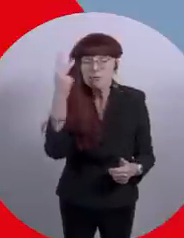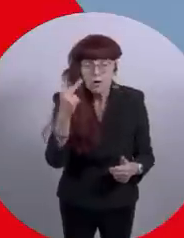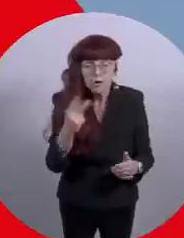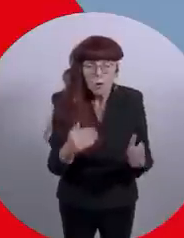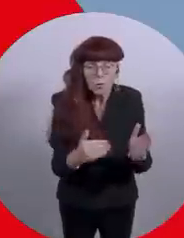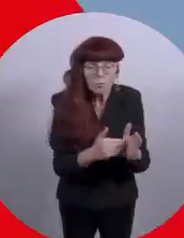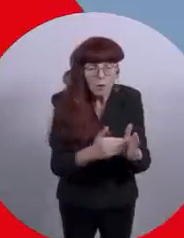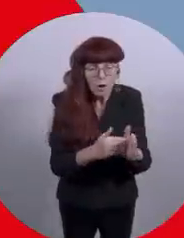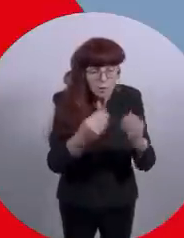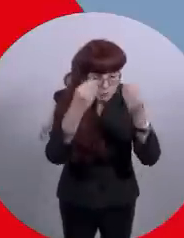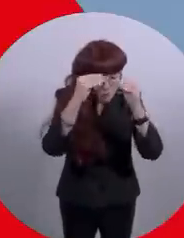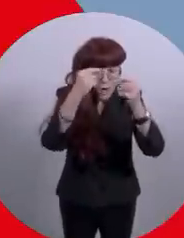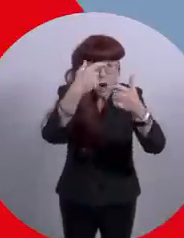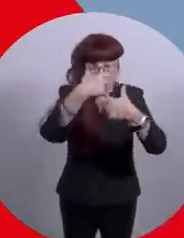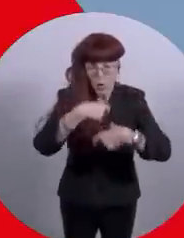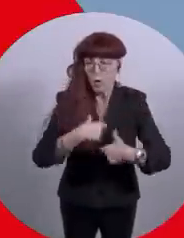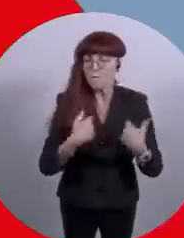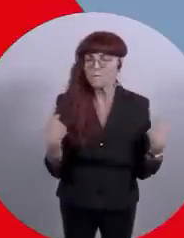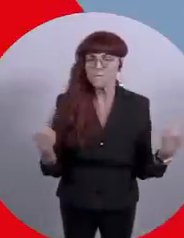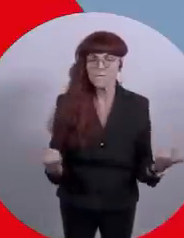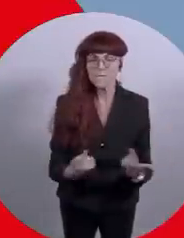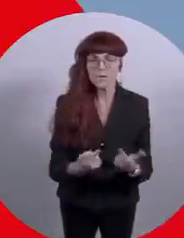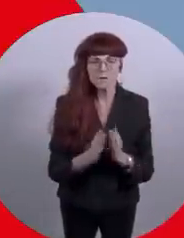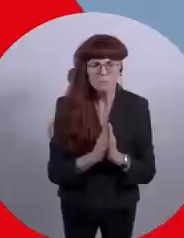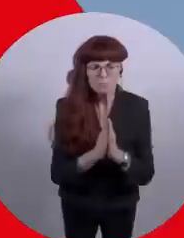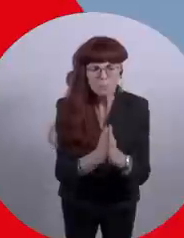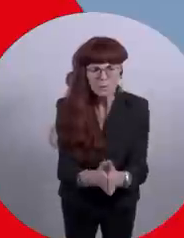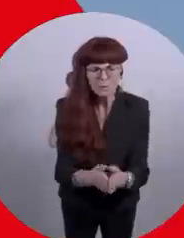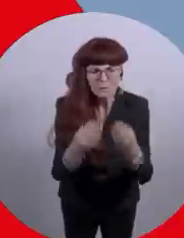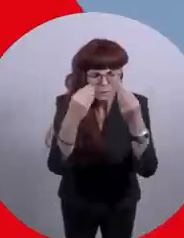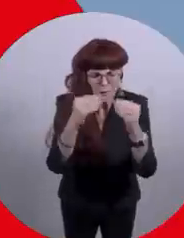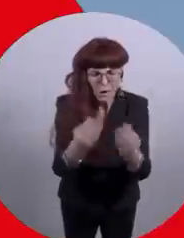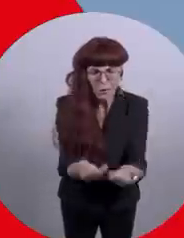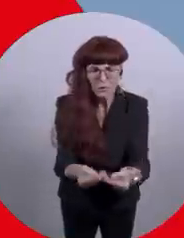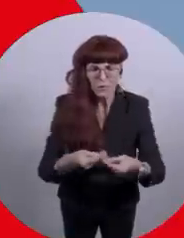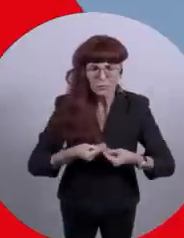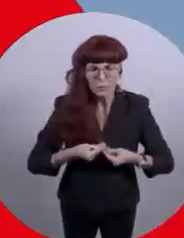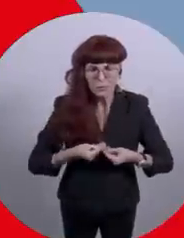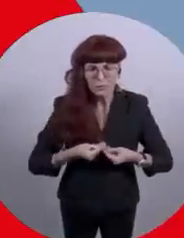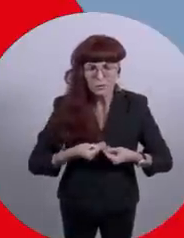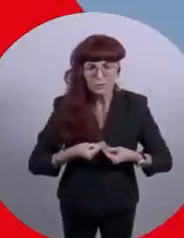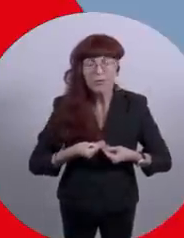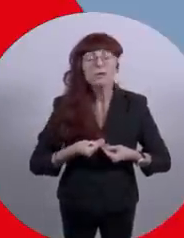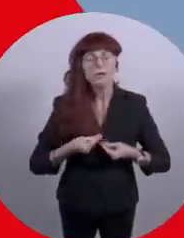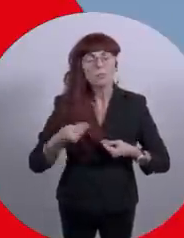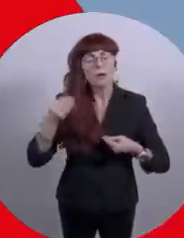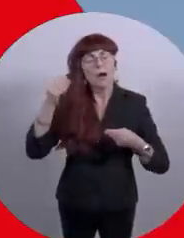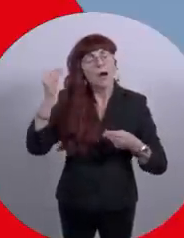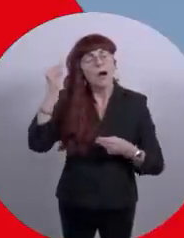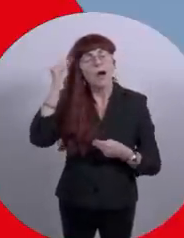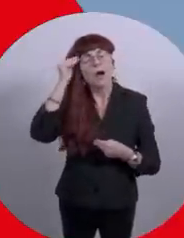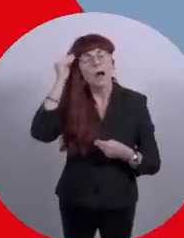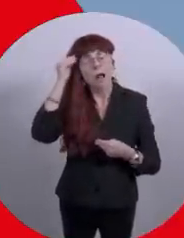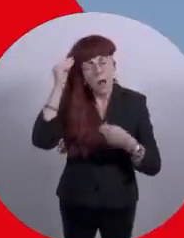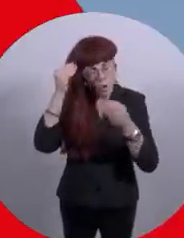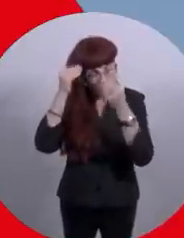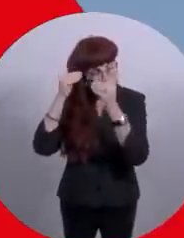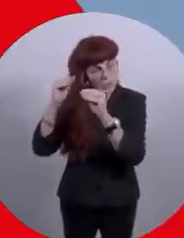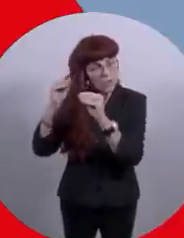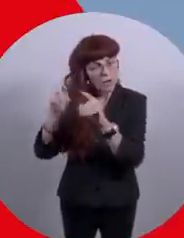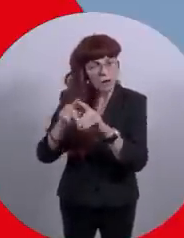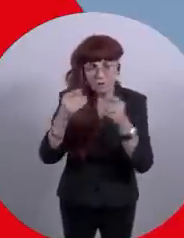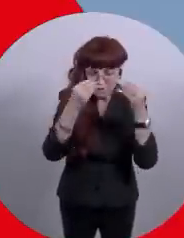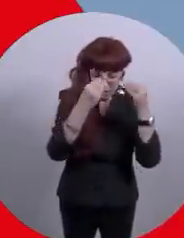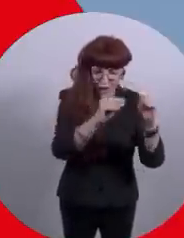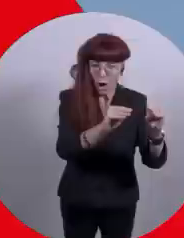neue vertrauen weil die Glaubwürdigkeit und das Vertrauen in der Vergangenheit verloren